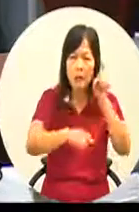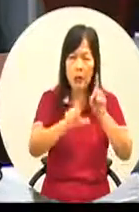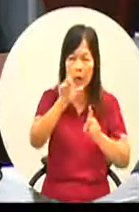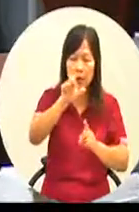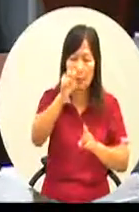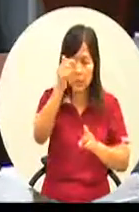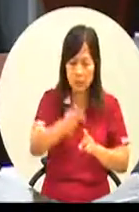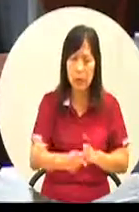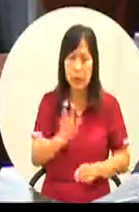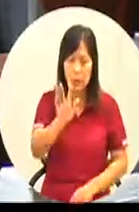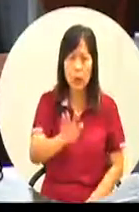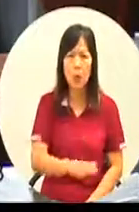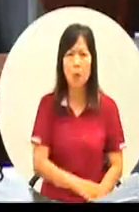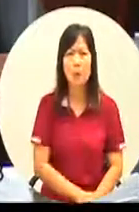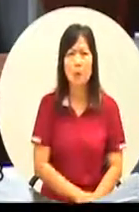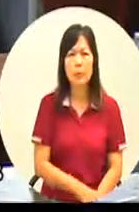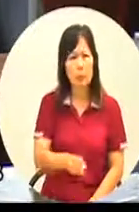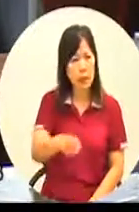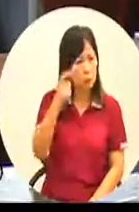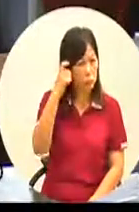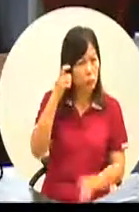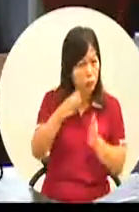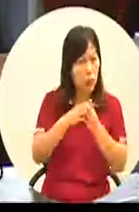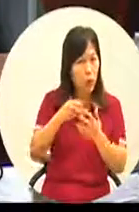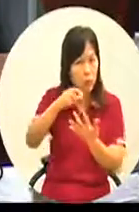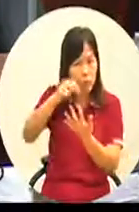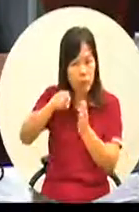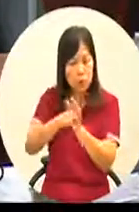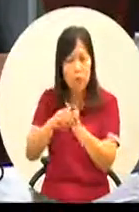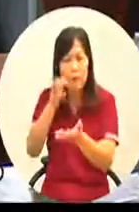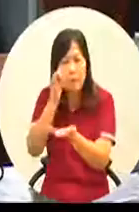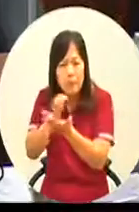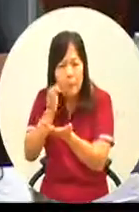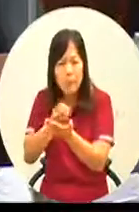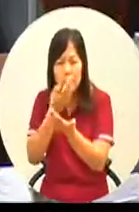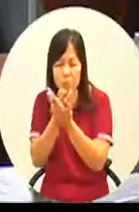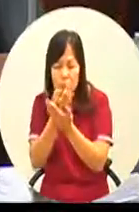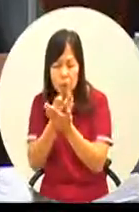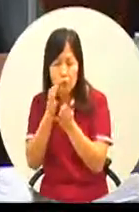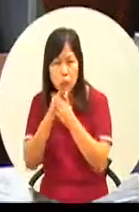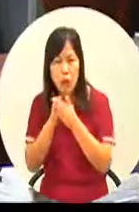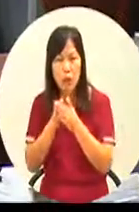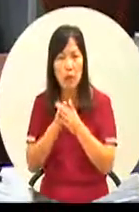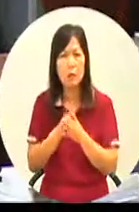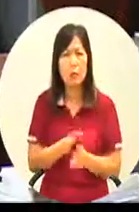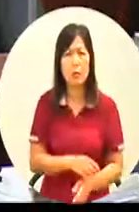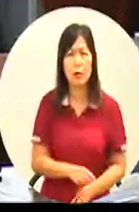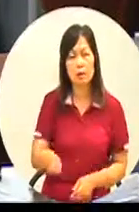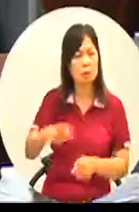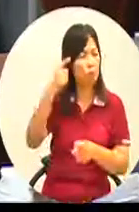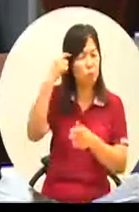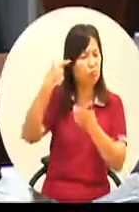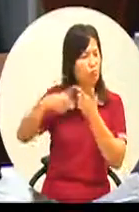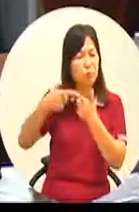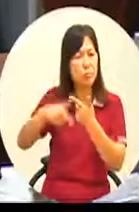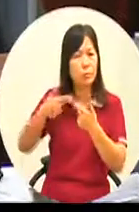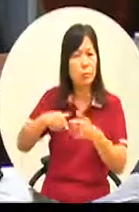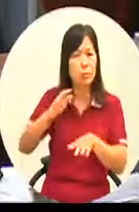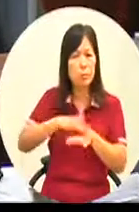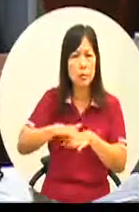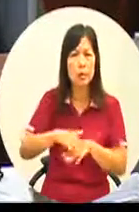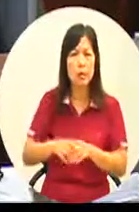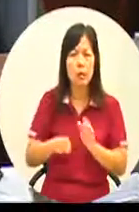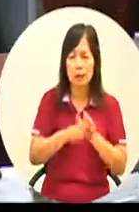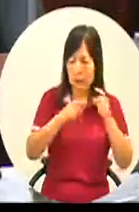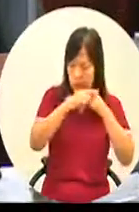嘛，啊差60亿，你讲安尼就来选较省钱的。哦，这真正哦不合理哦，所以伫研考会立